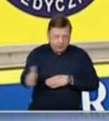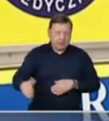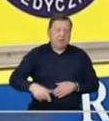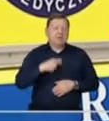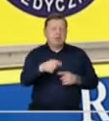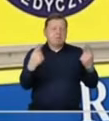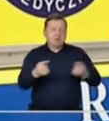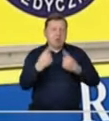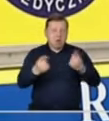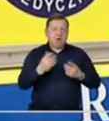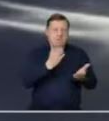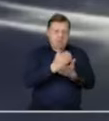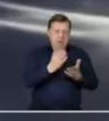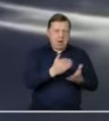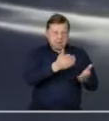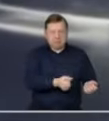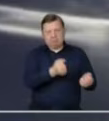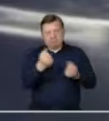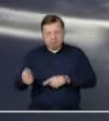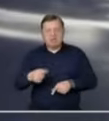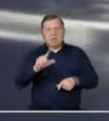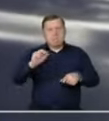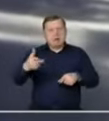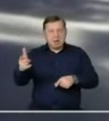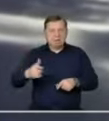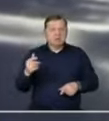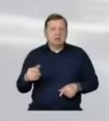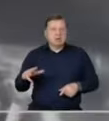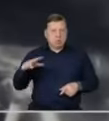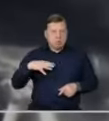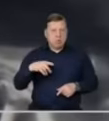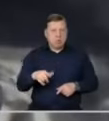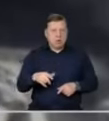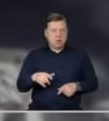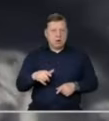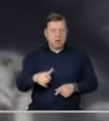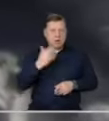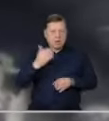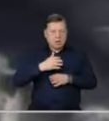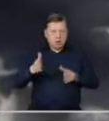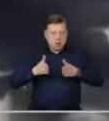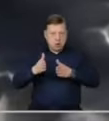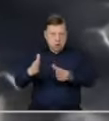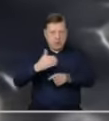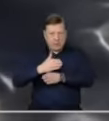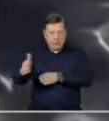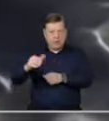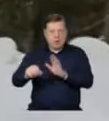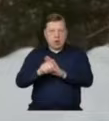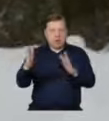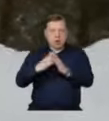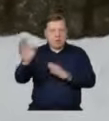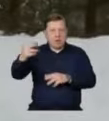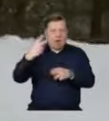ratownictwa z tej zaspy. Mało tego, ten pan jeszcze ich po prostu torował tą drogę do domu pacjenta.